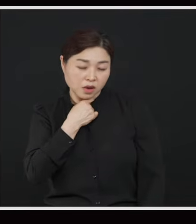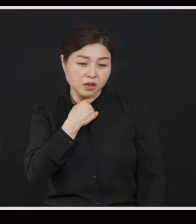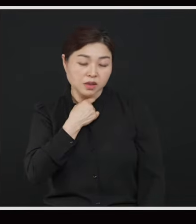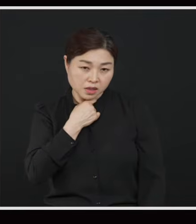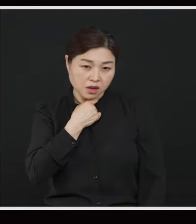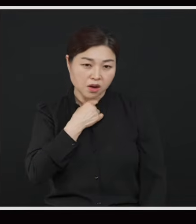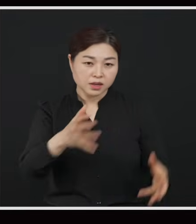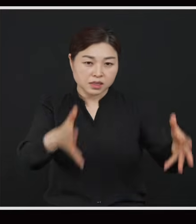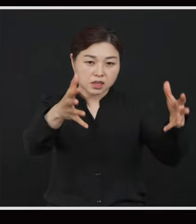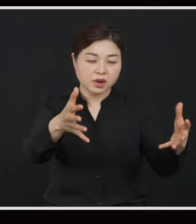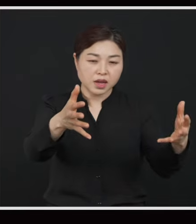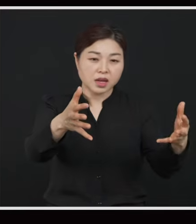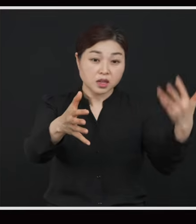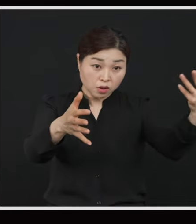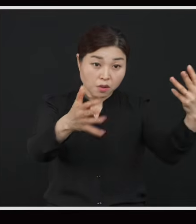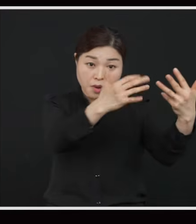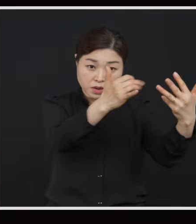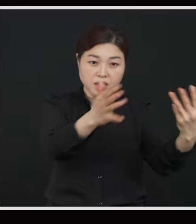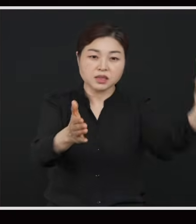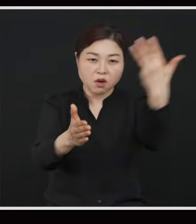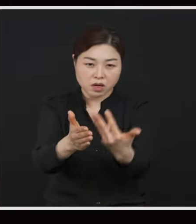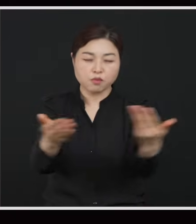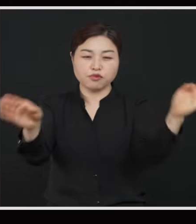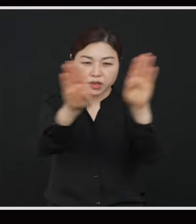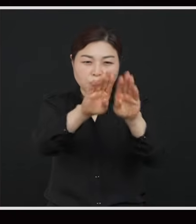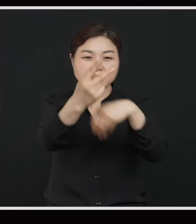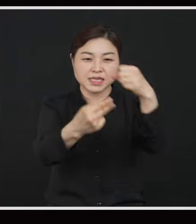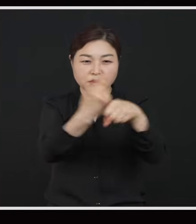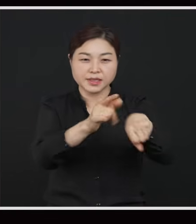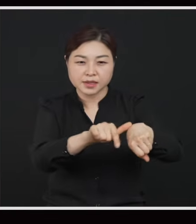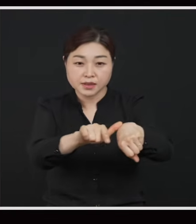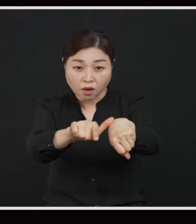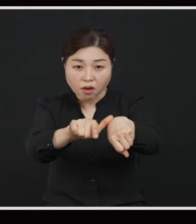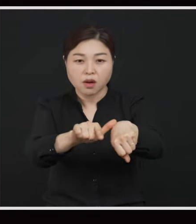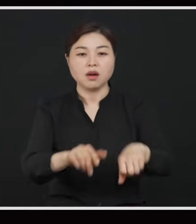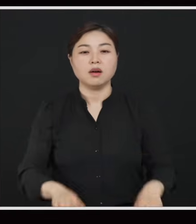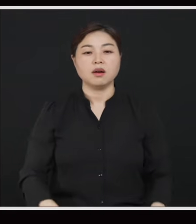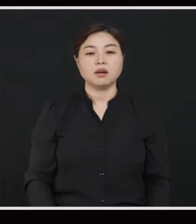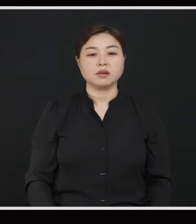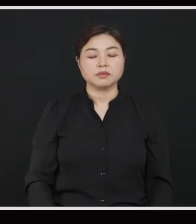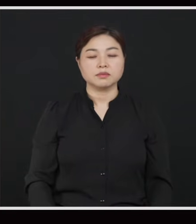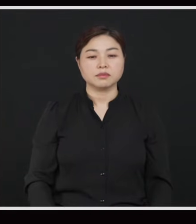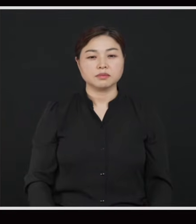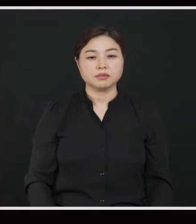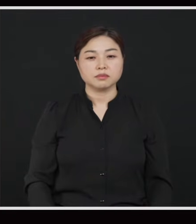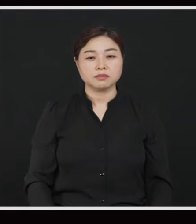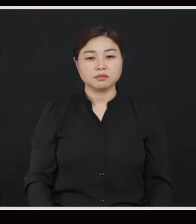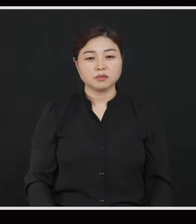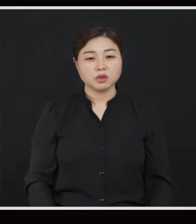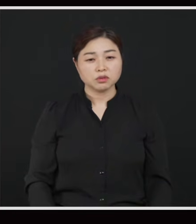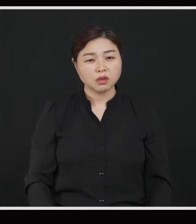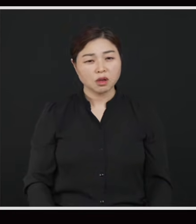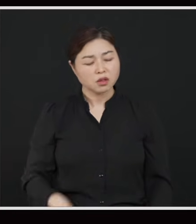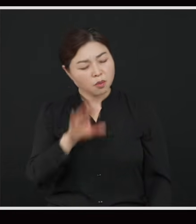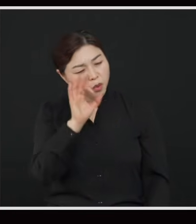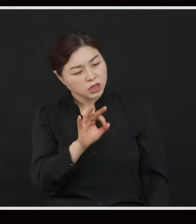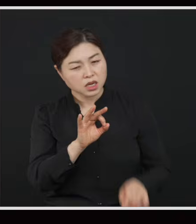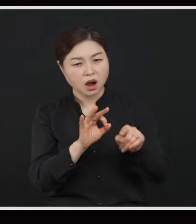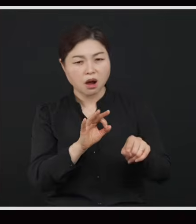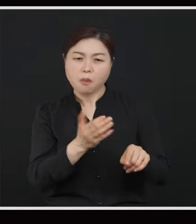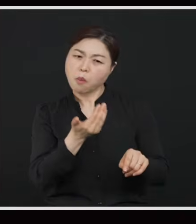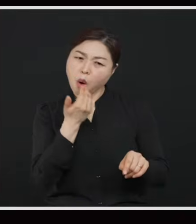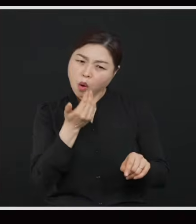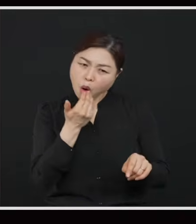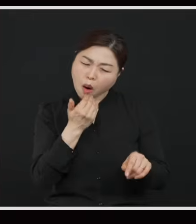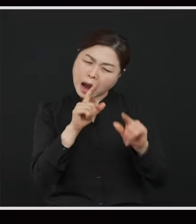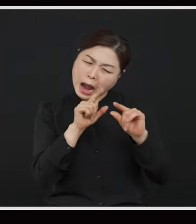닫고 2년 있다 나오는 실험을 했어요. 근데 문제가 들어가서 보니까 식량 생산이 약간